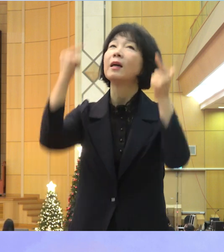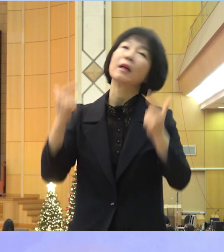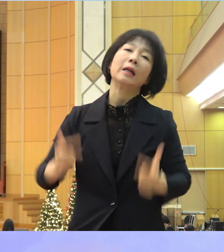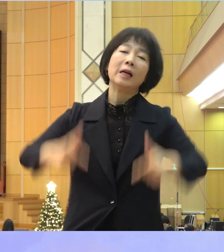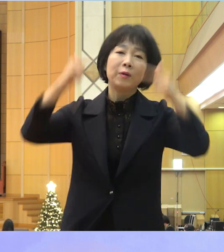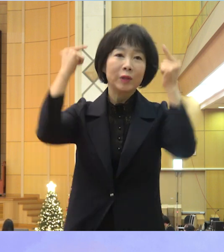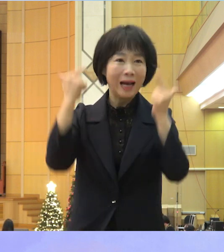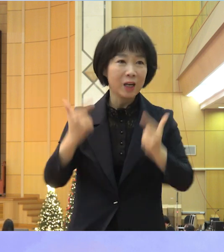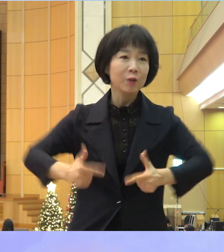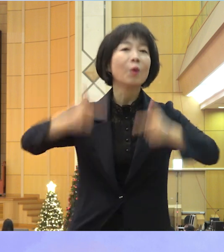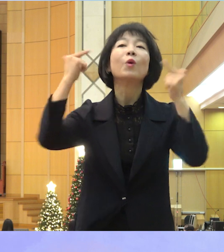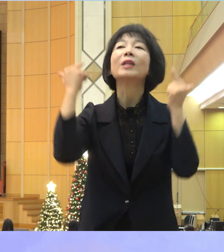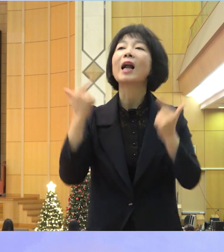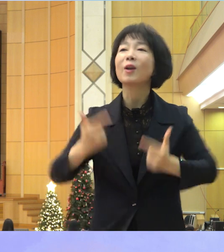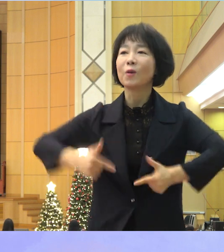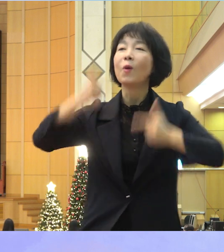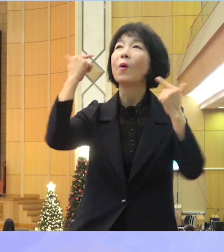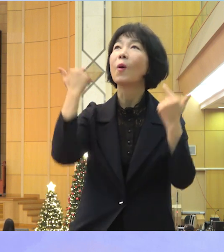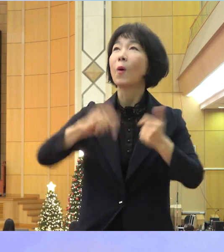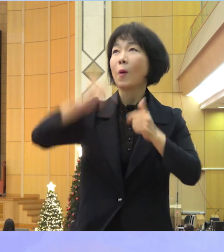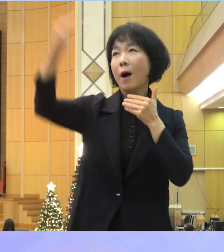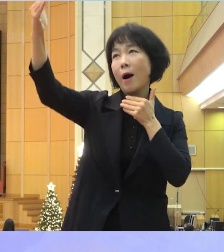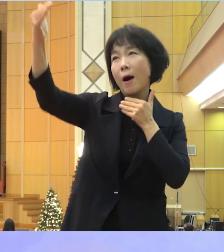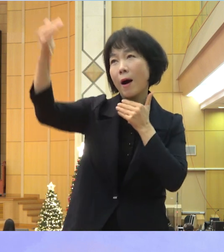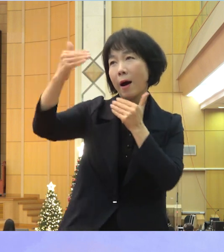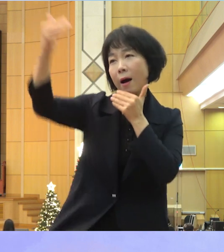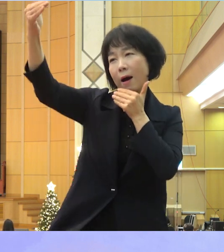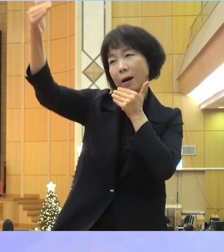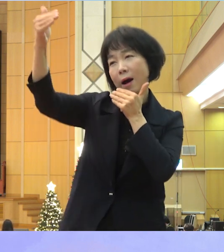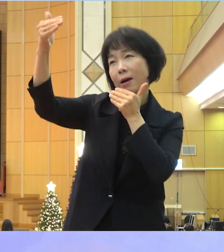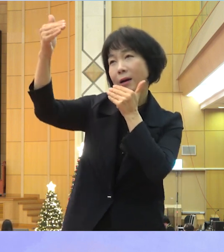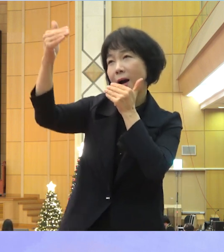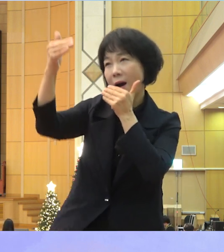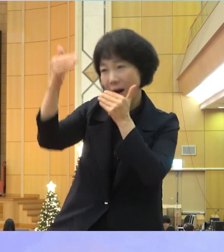이루어지니 날로 날로